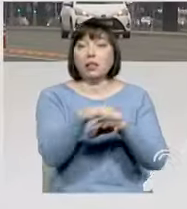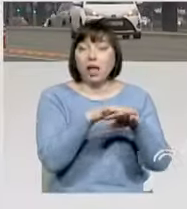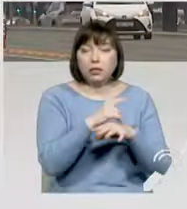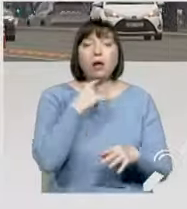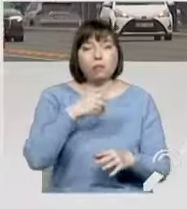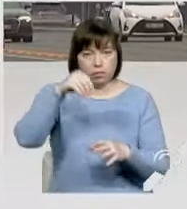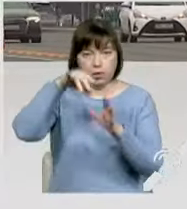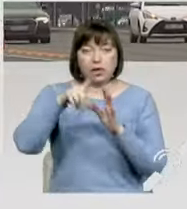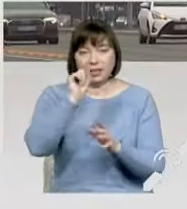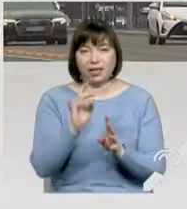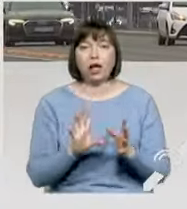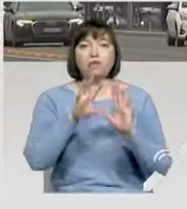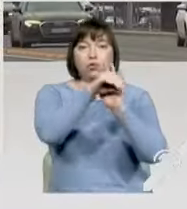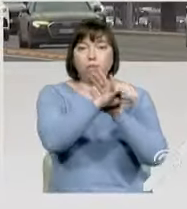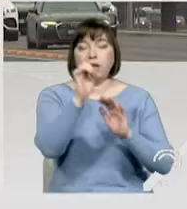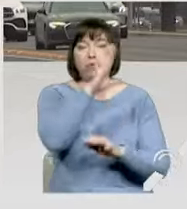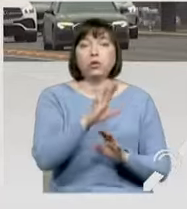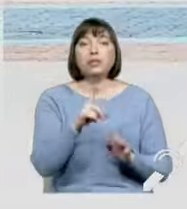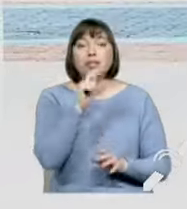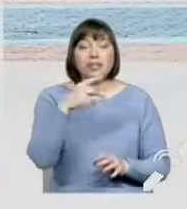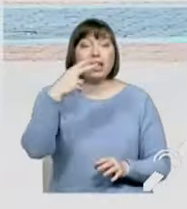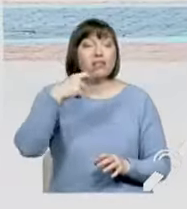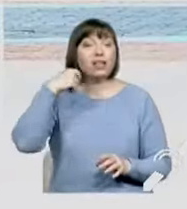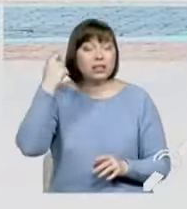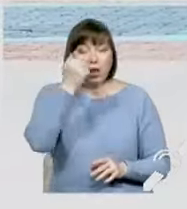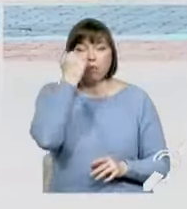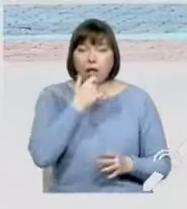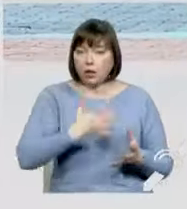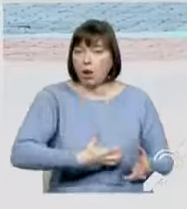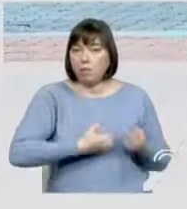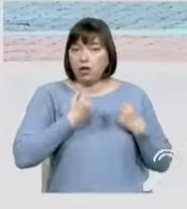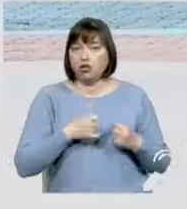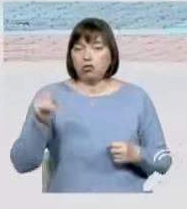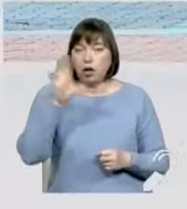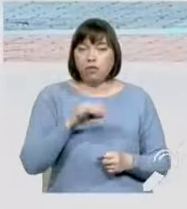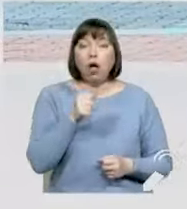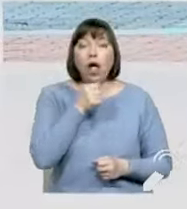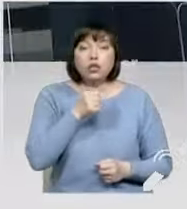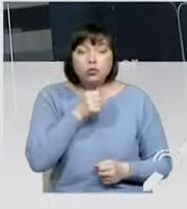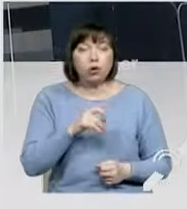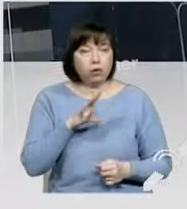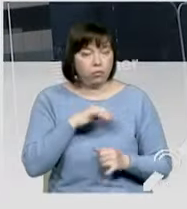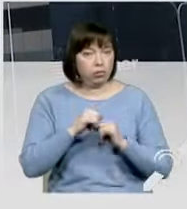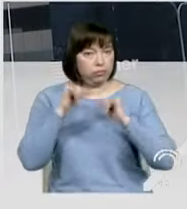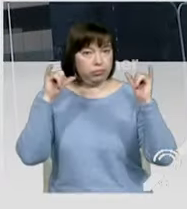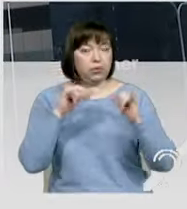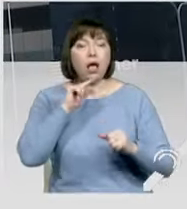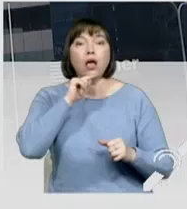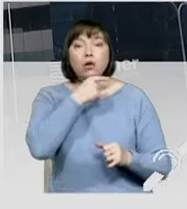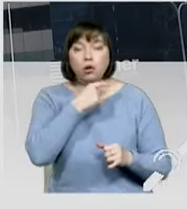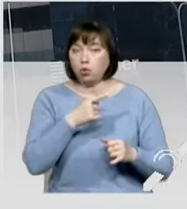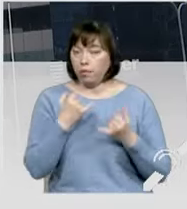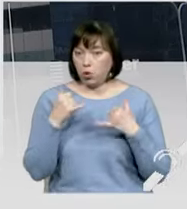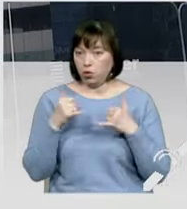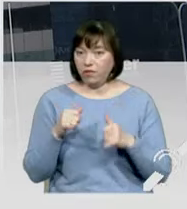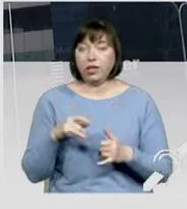votat pentru integrarea în UE. În doar 20 de ani, datorită susținerii europene, Estonia a avut o creștere economică